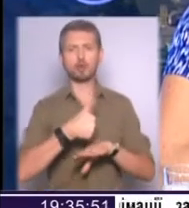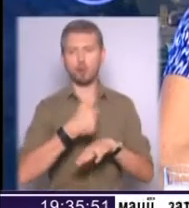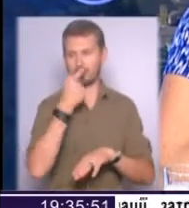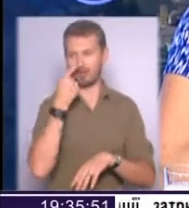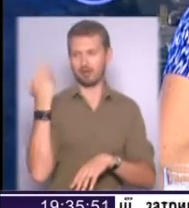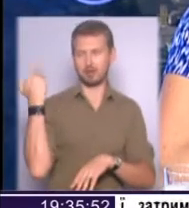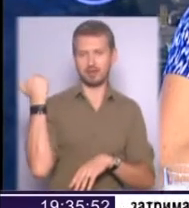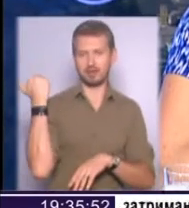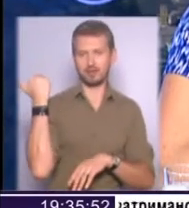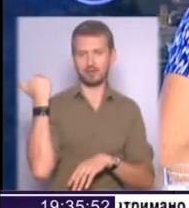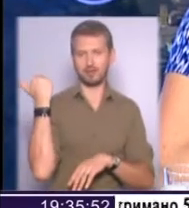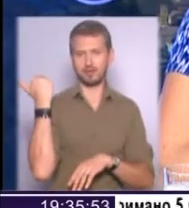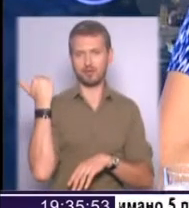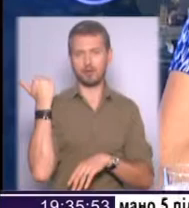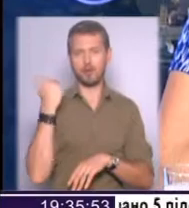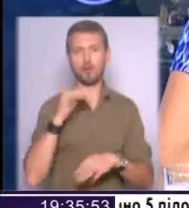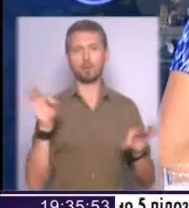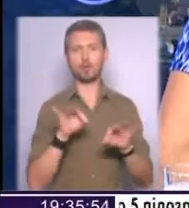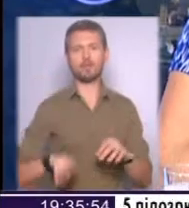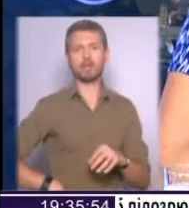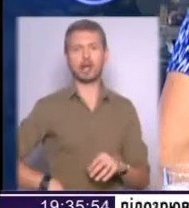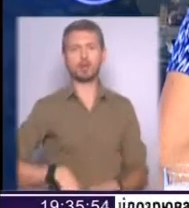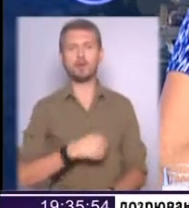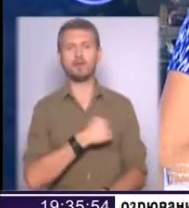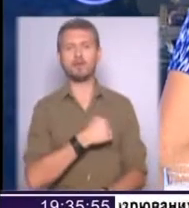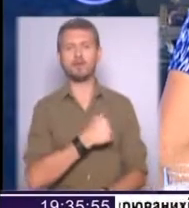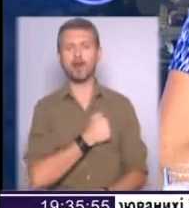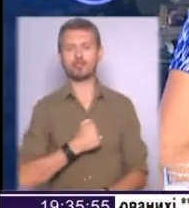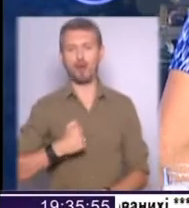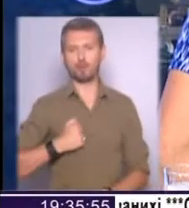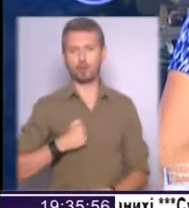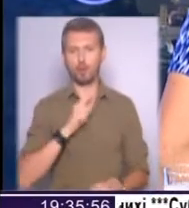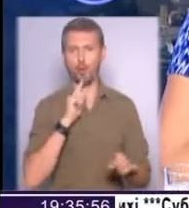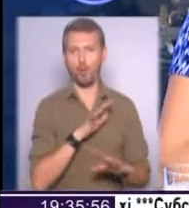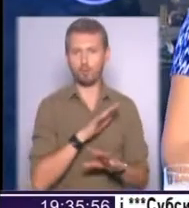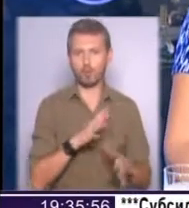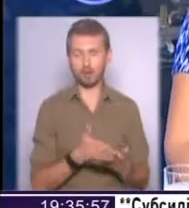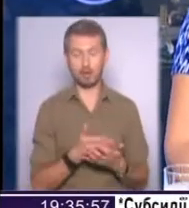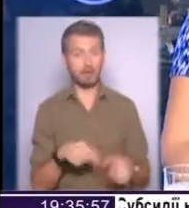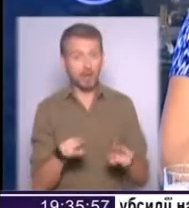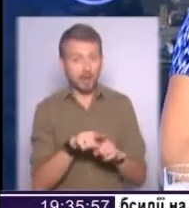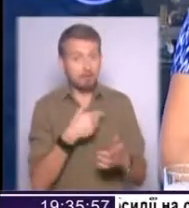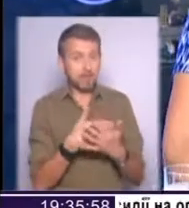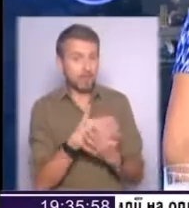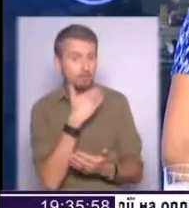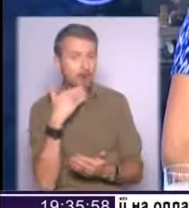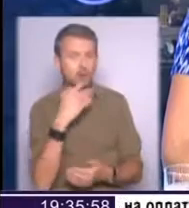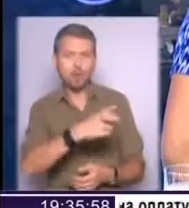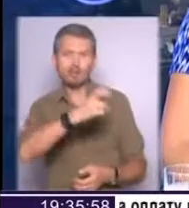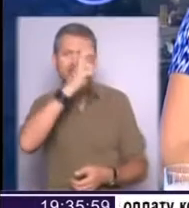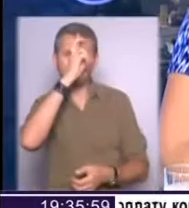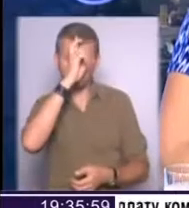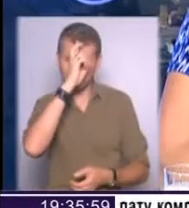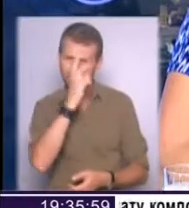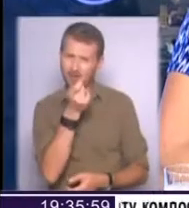недавно, став музичним директором Варшавської опери. Таких прикладів, насправді, є дуже багато, але держава в жодний спосіб